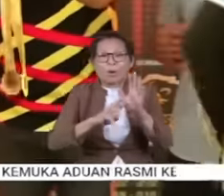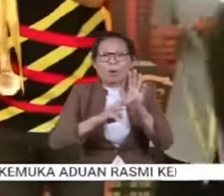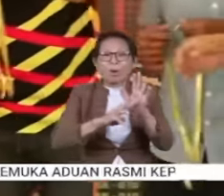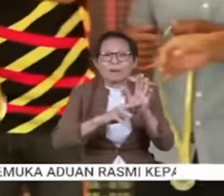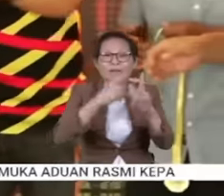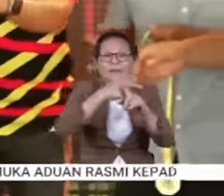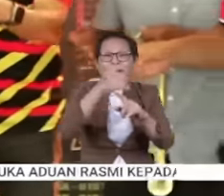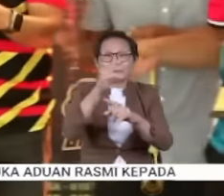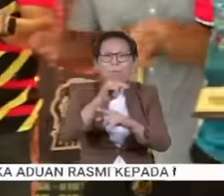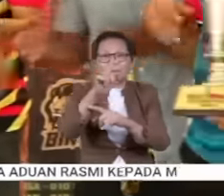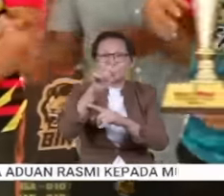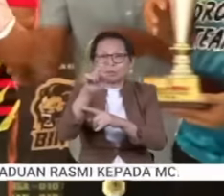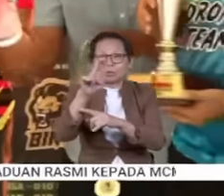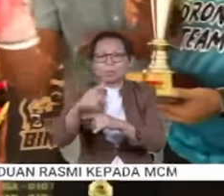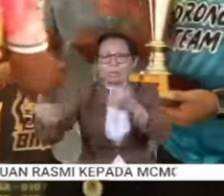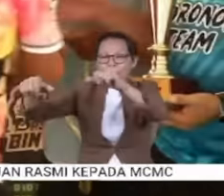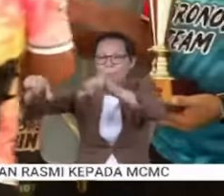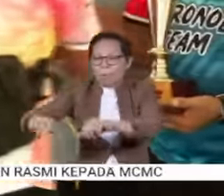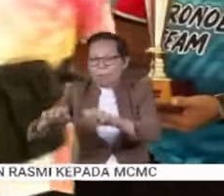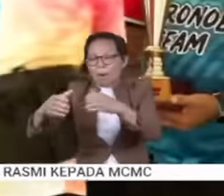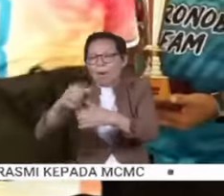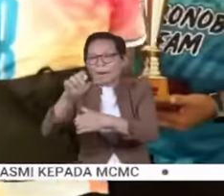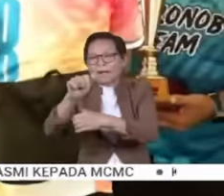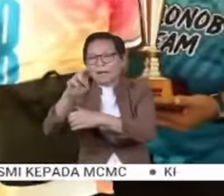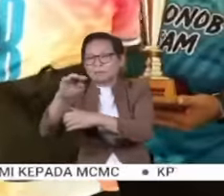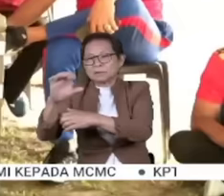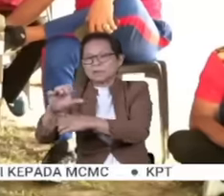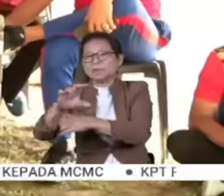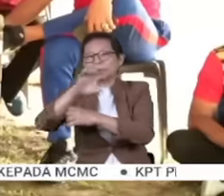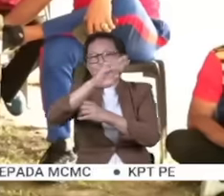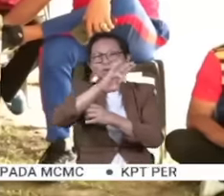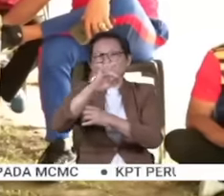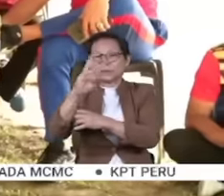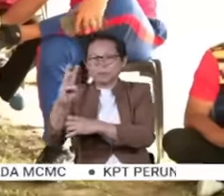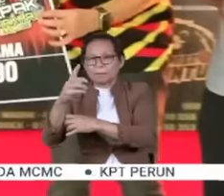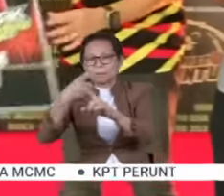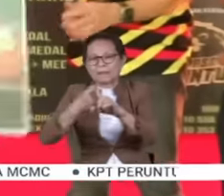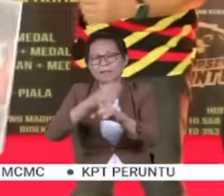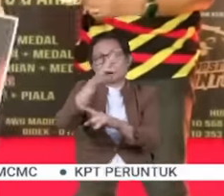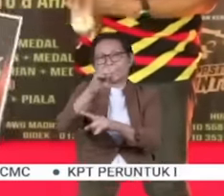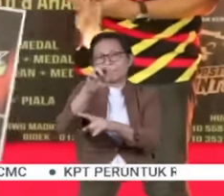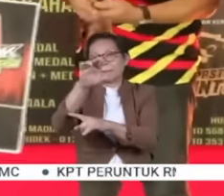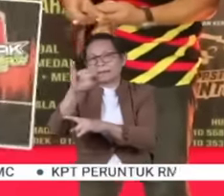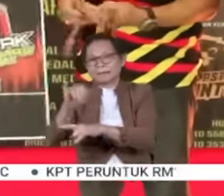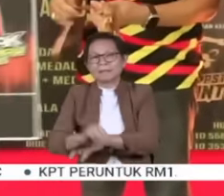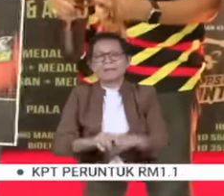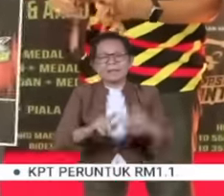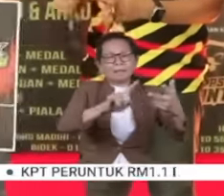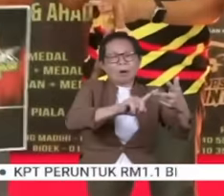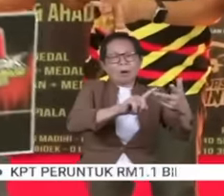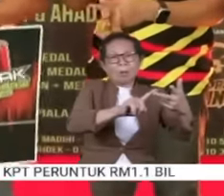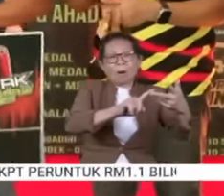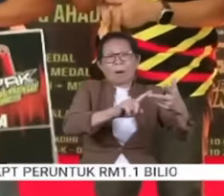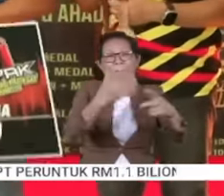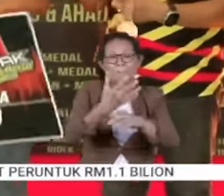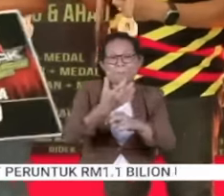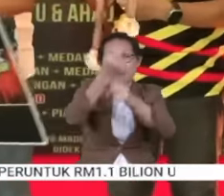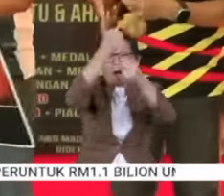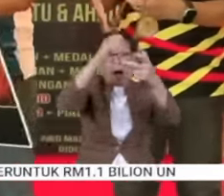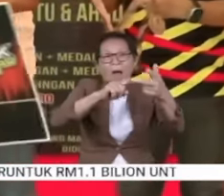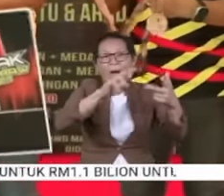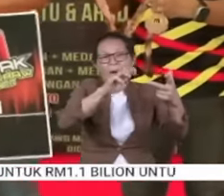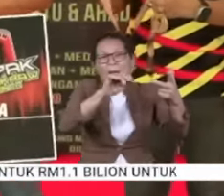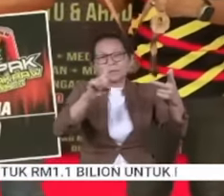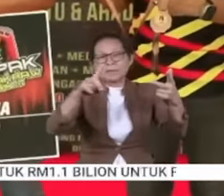pemain kebangsaan menewaskan pasukan emc 76e dari Miri tempat ketiga bersama pula dimenangi oleh